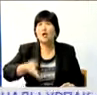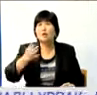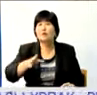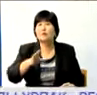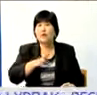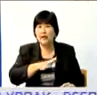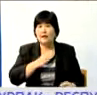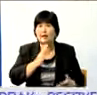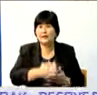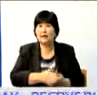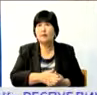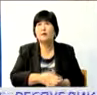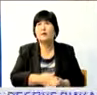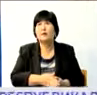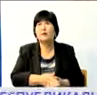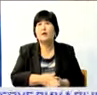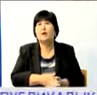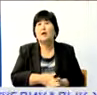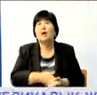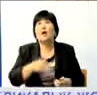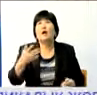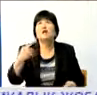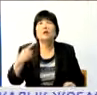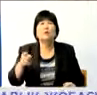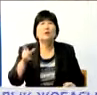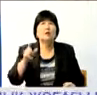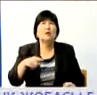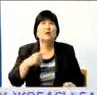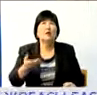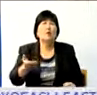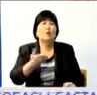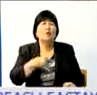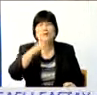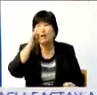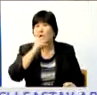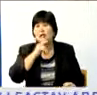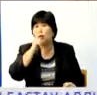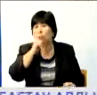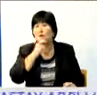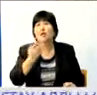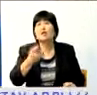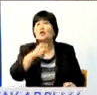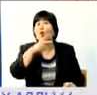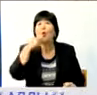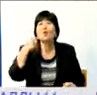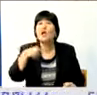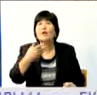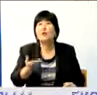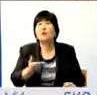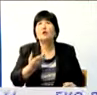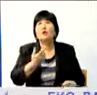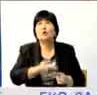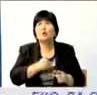кезде ана Брюшеловский Орлов, біз қазақшаны түсінбейміз, неге сіз орысша айтпайсыз дегенде,